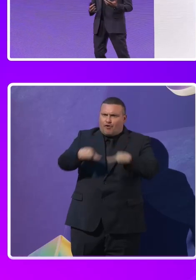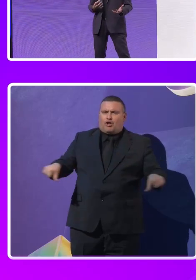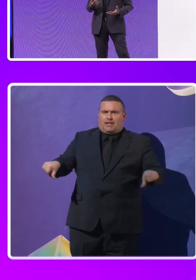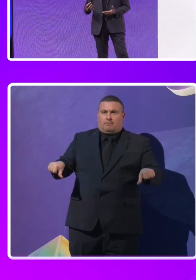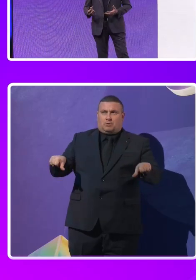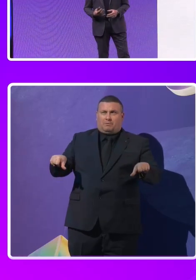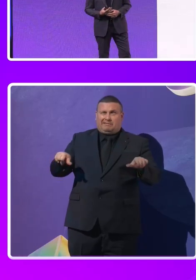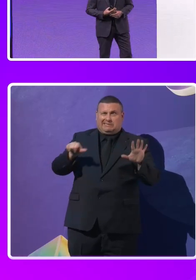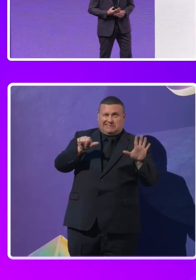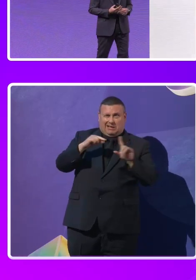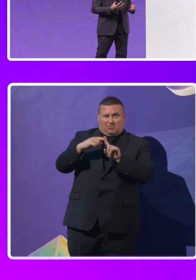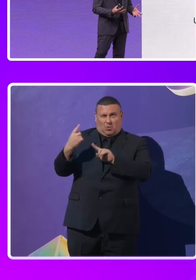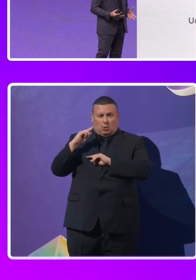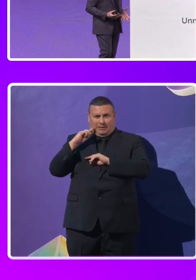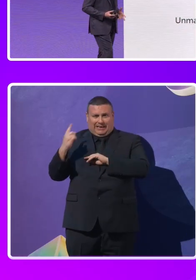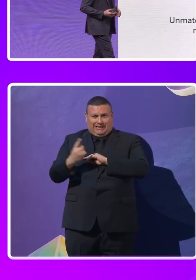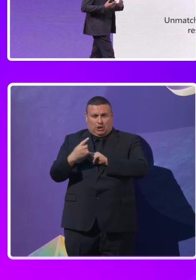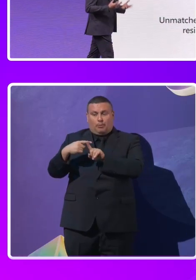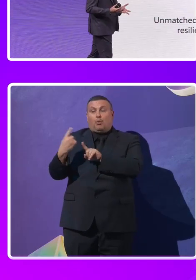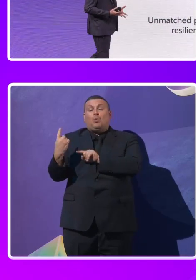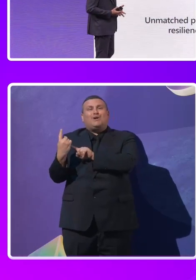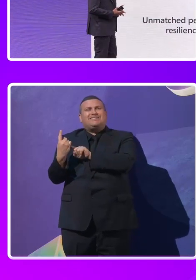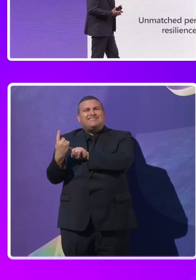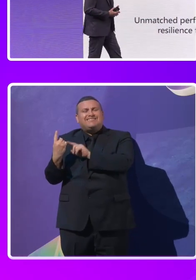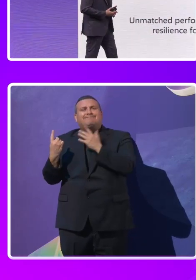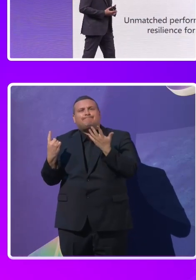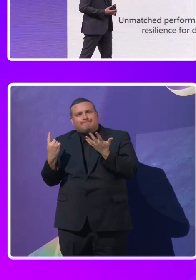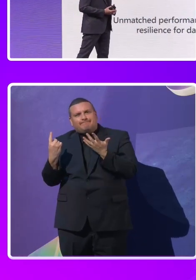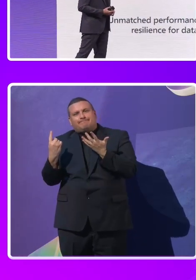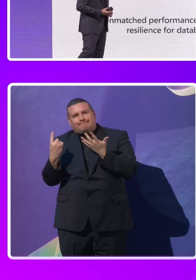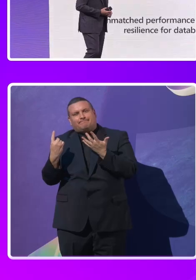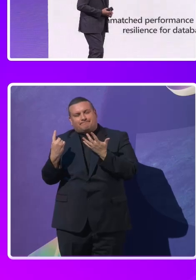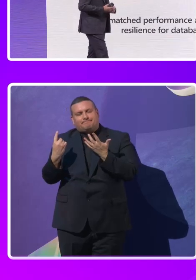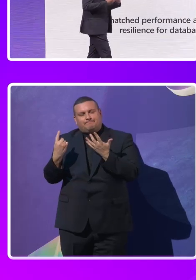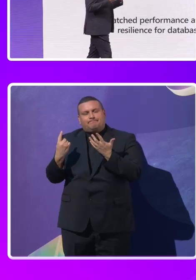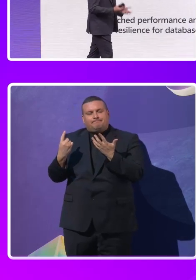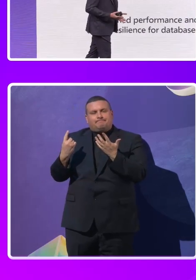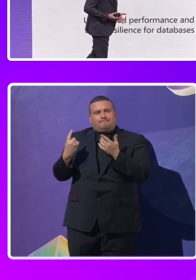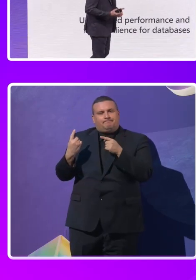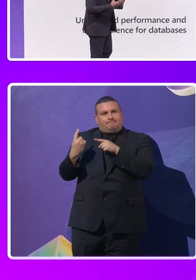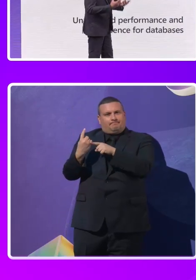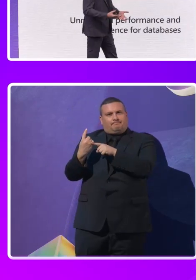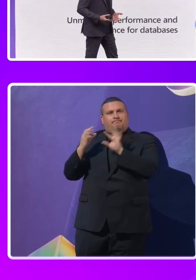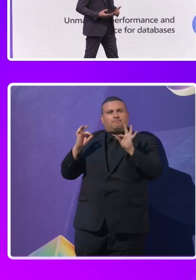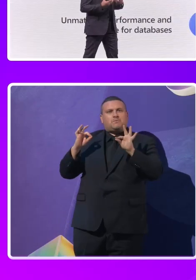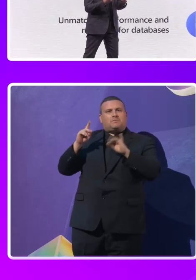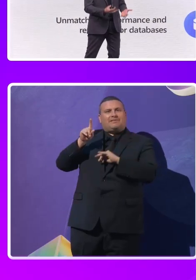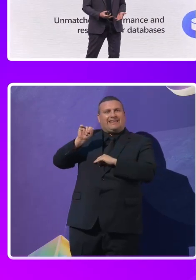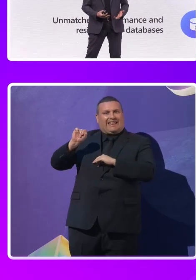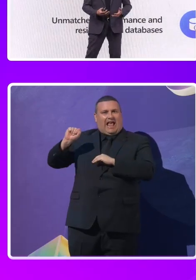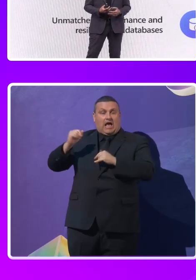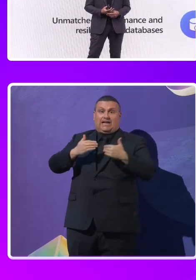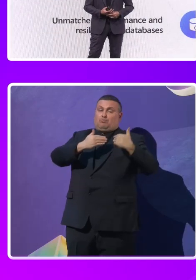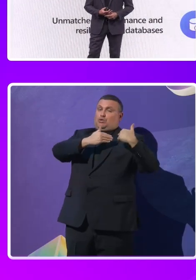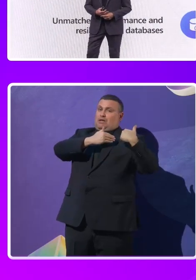dirne 6 +1 dove il +1 è l'elemento legato alla responsible ai alla sicurezza